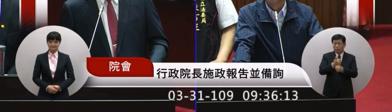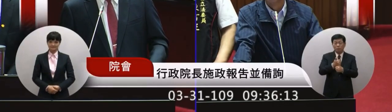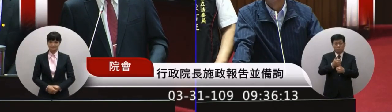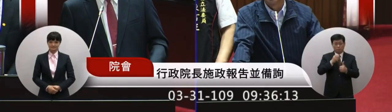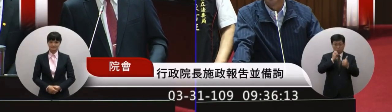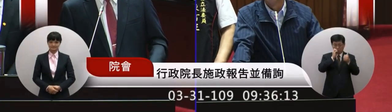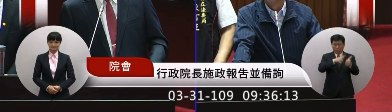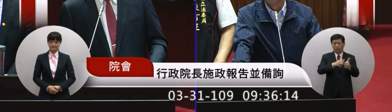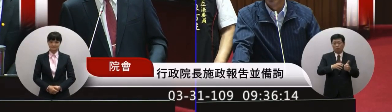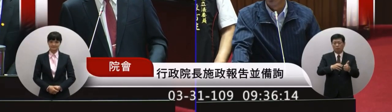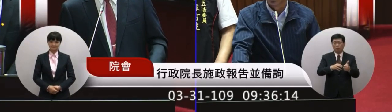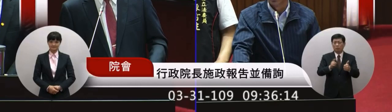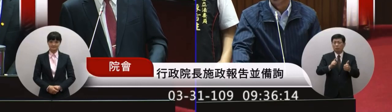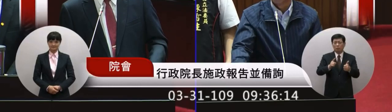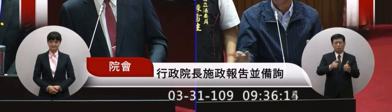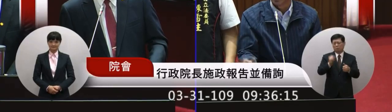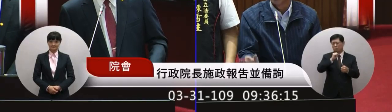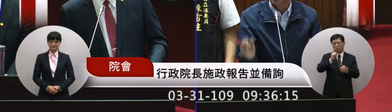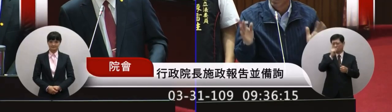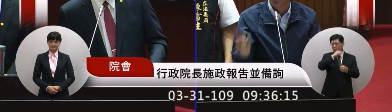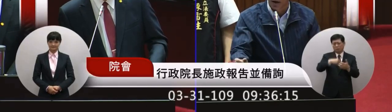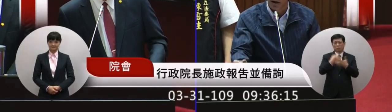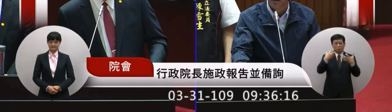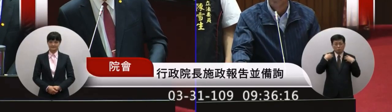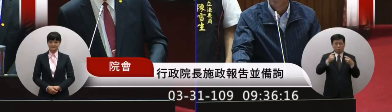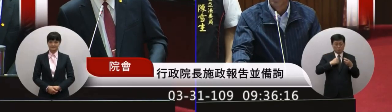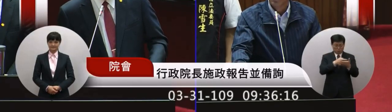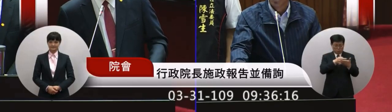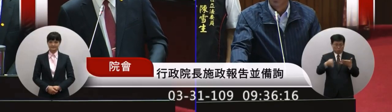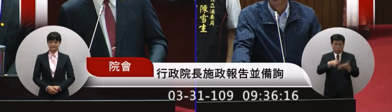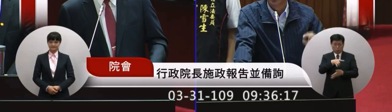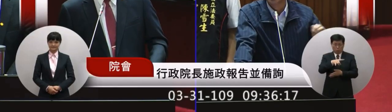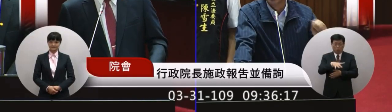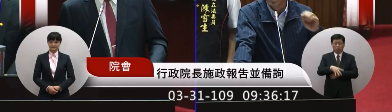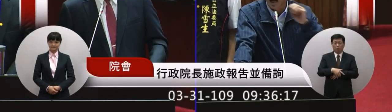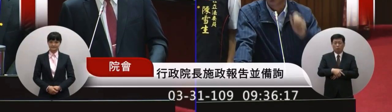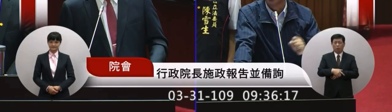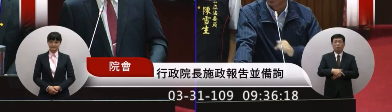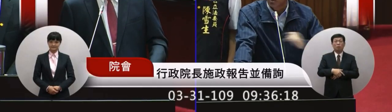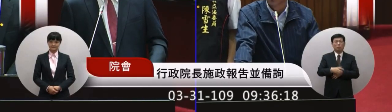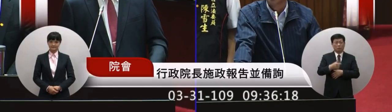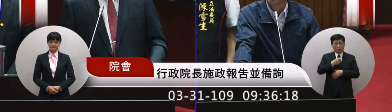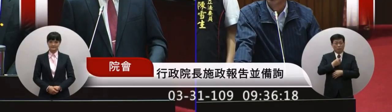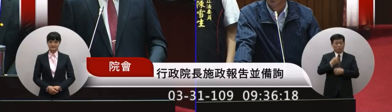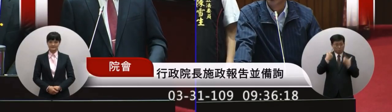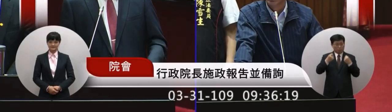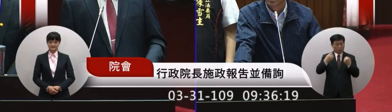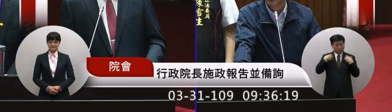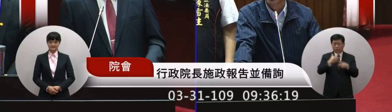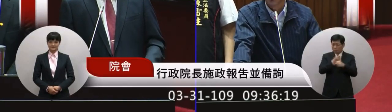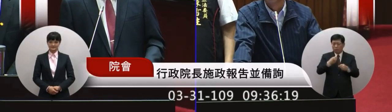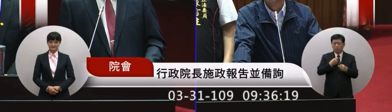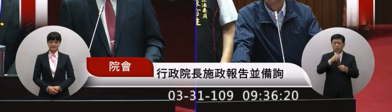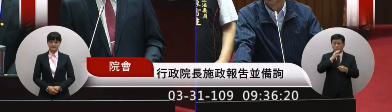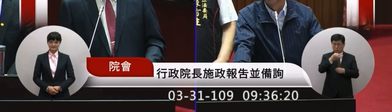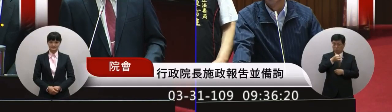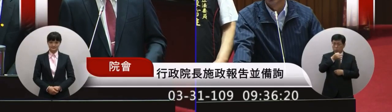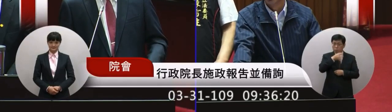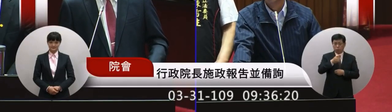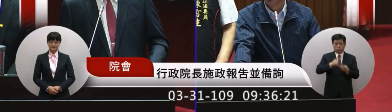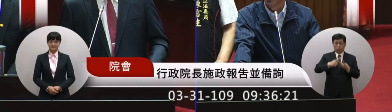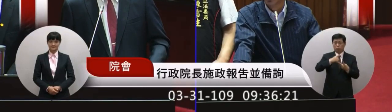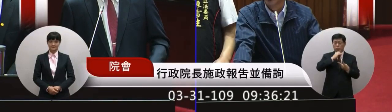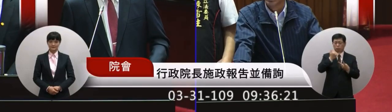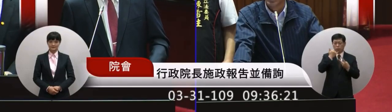讲。公哎、欸，不要只负责你们列管的，好、哦，就是应该做的就做，好、哦，因为资源够，然后我